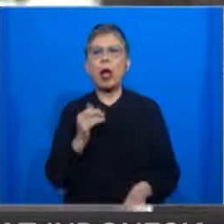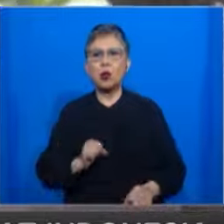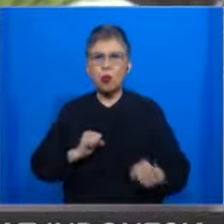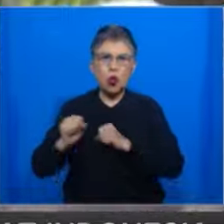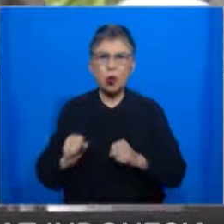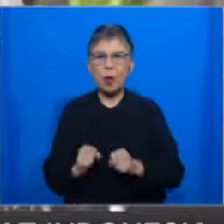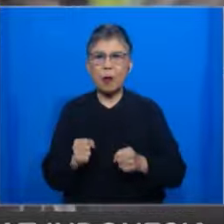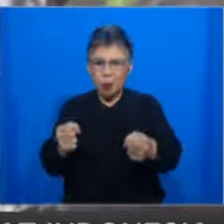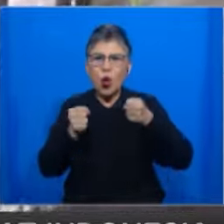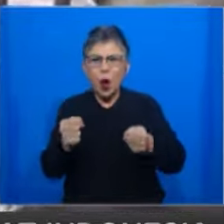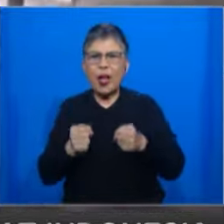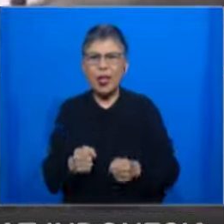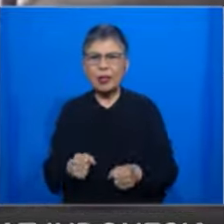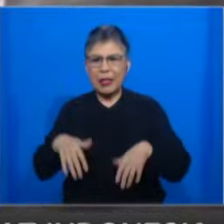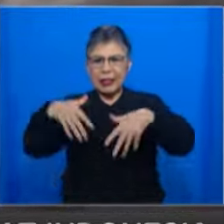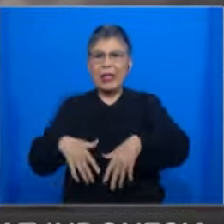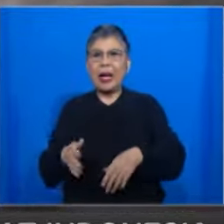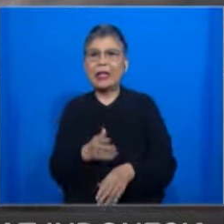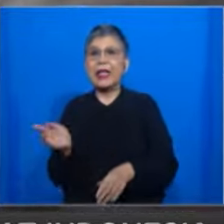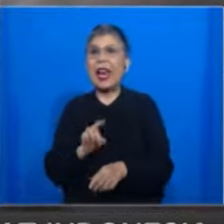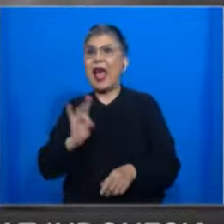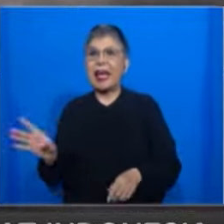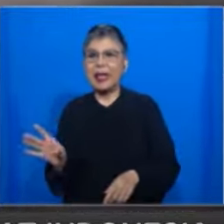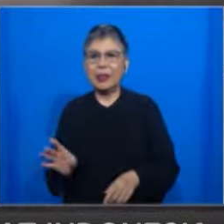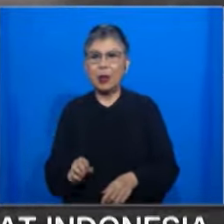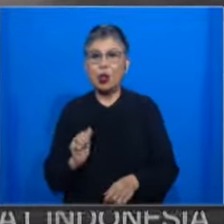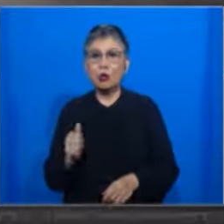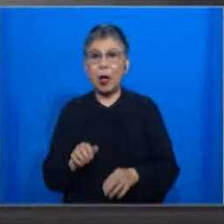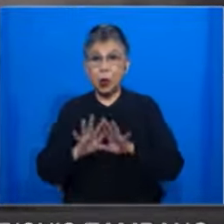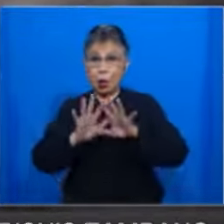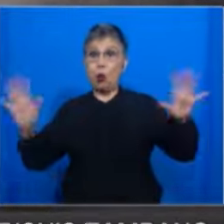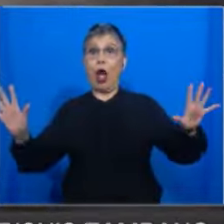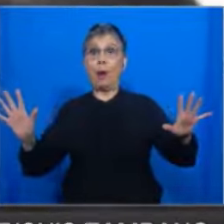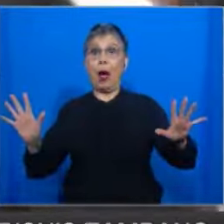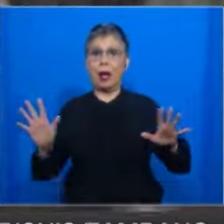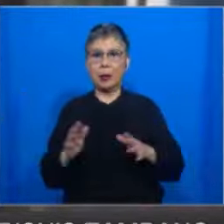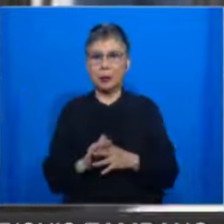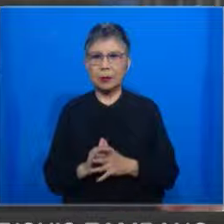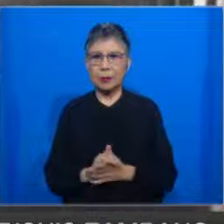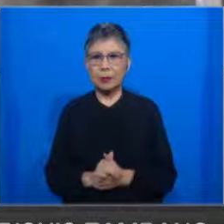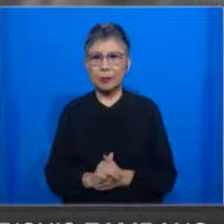untuk melakukan penjebolan kepada sisi pagar yang lain agar lebih terbuka lebar.